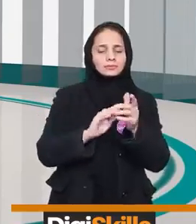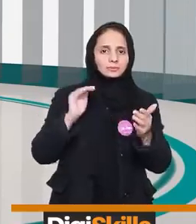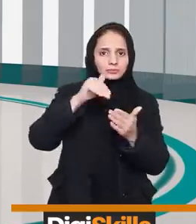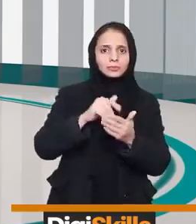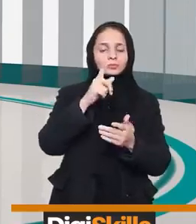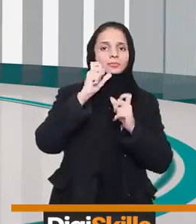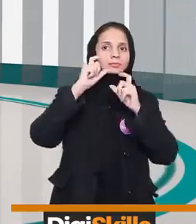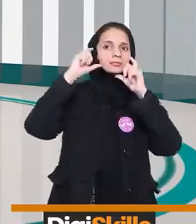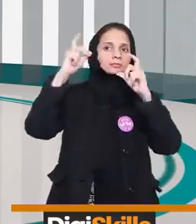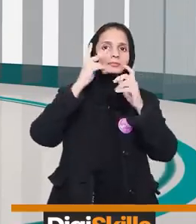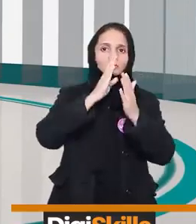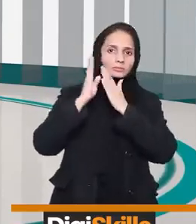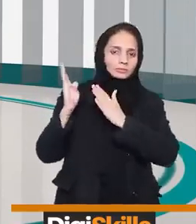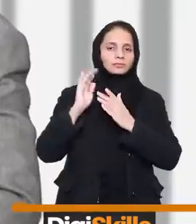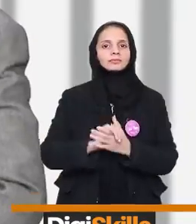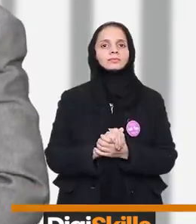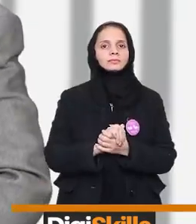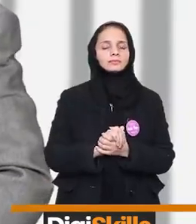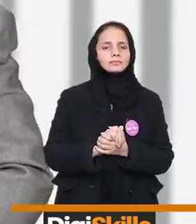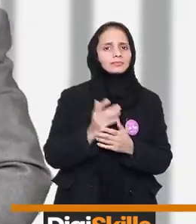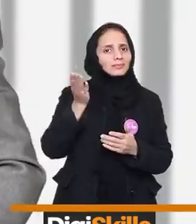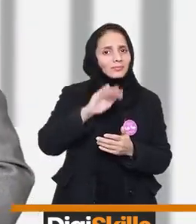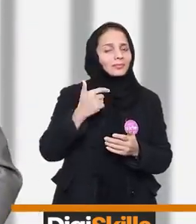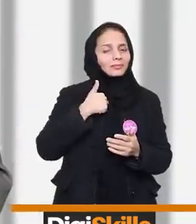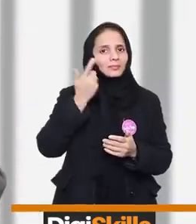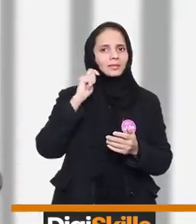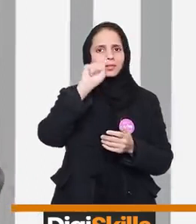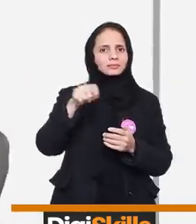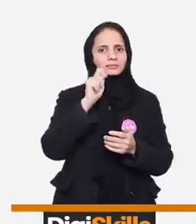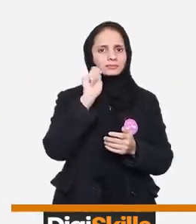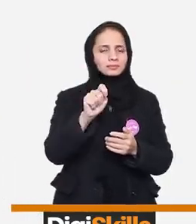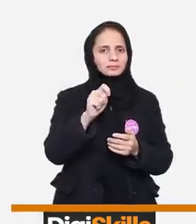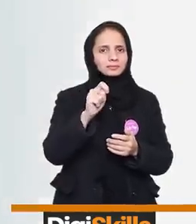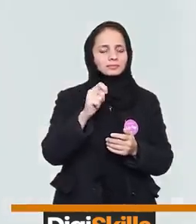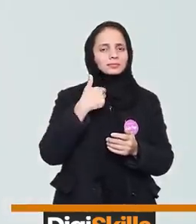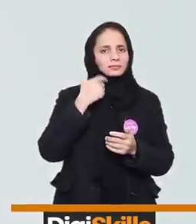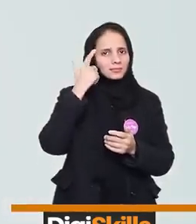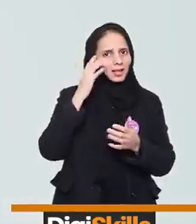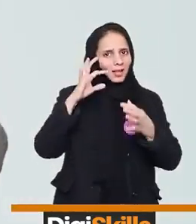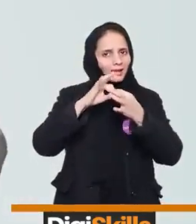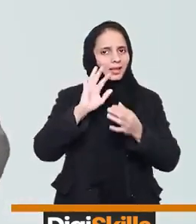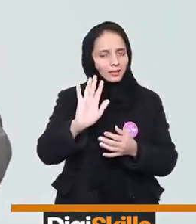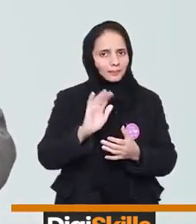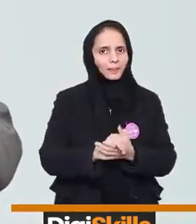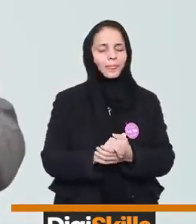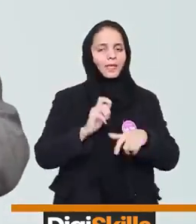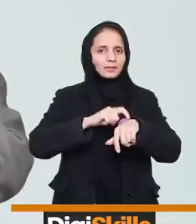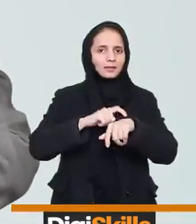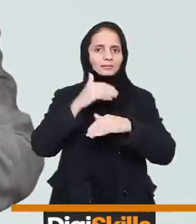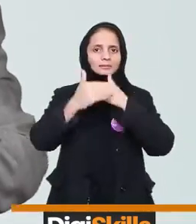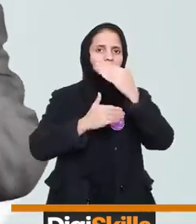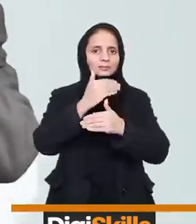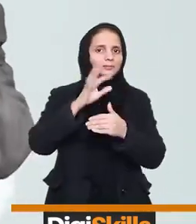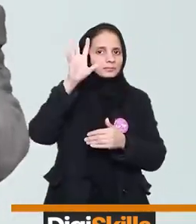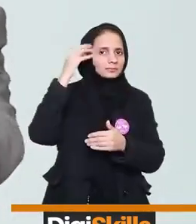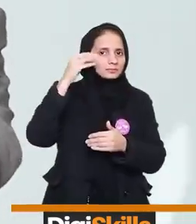جو آپ ابھی اسکرین پہ دیکھ رہے ہیں؟ کیا وہ میجک ٹرکس اپ مائی سلیوز تھیں جو میں نے وقت کے